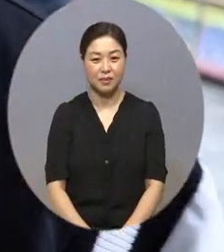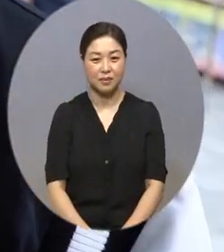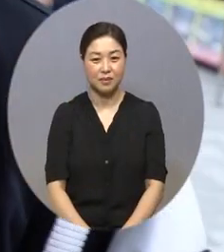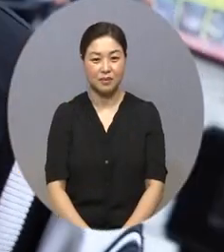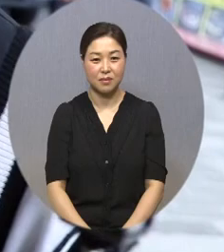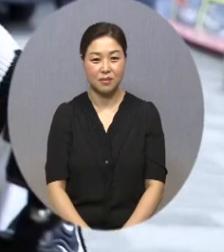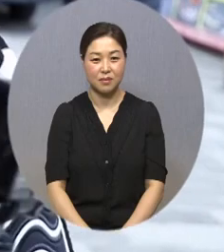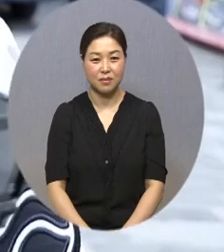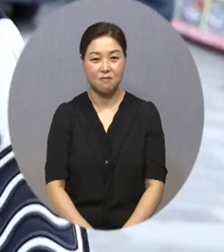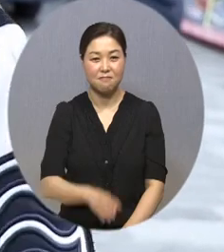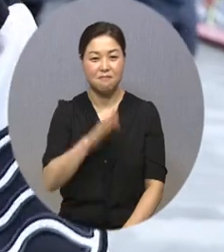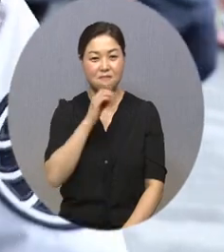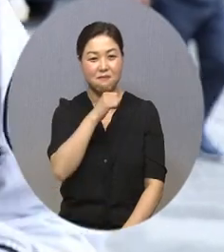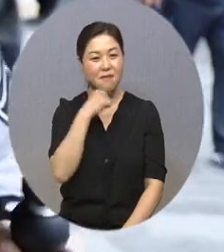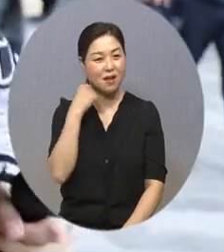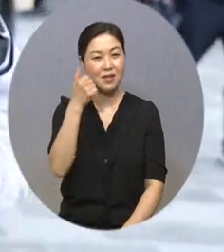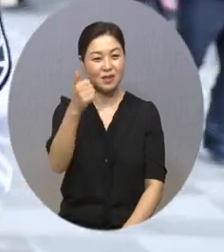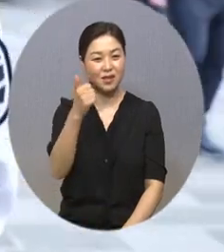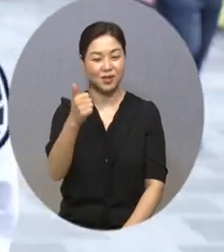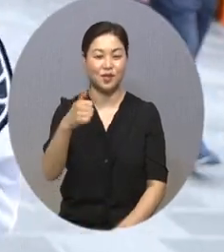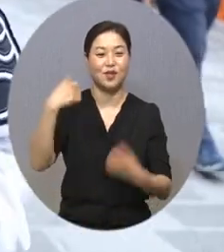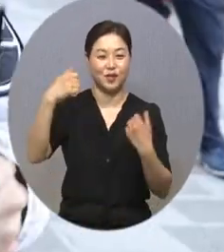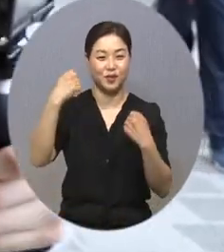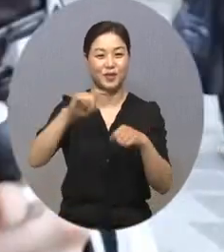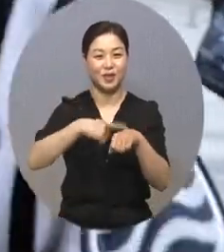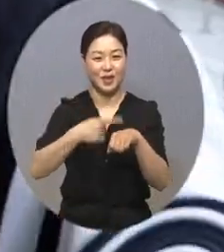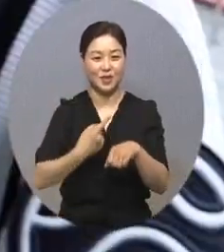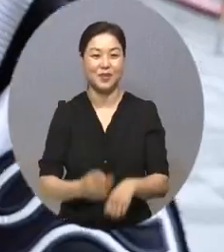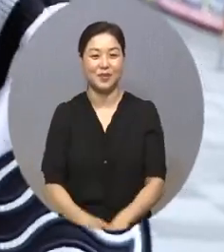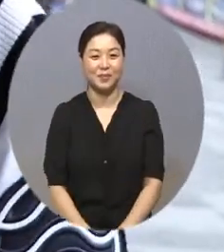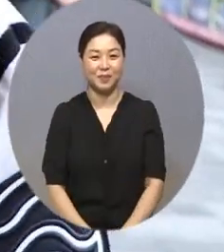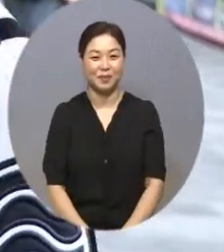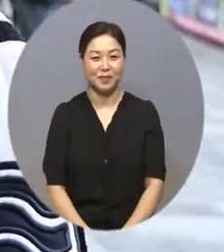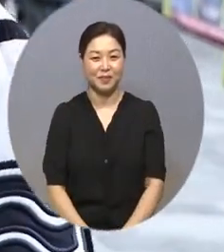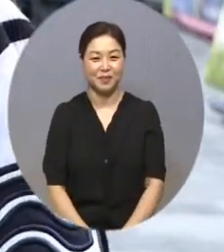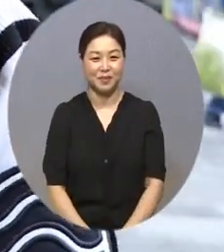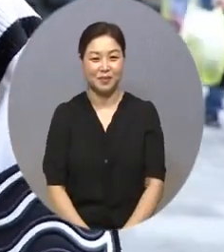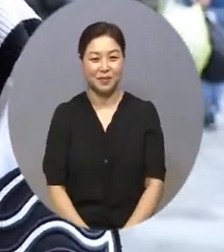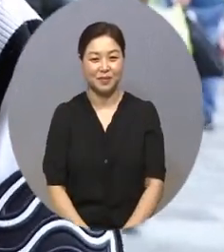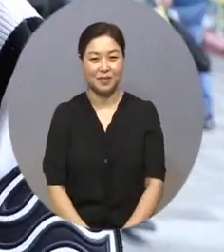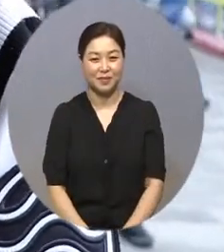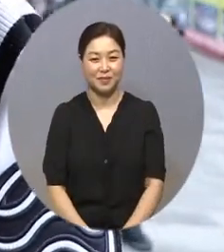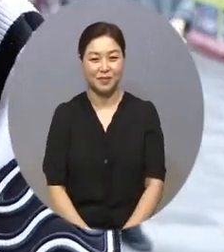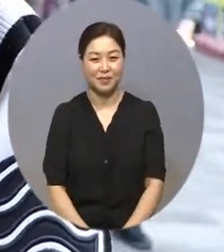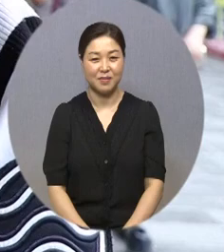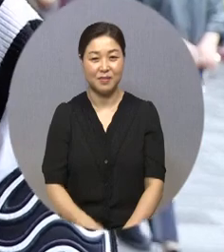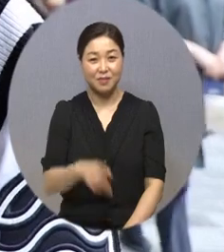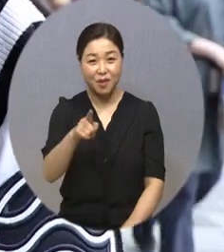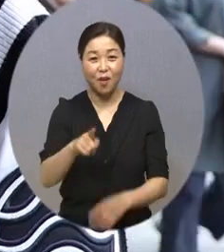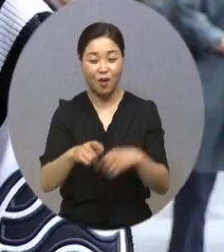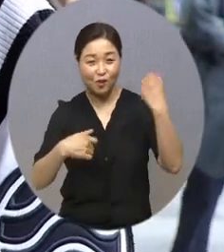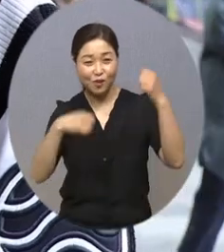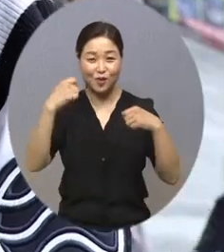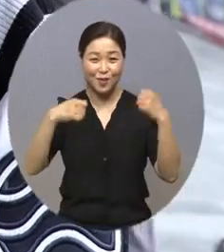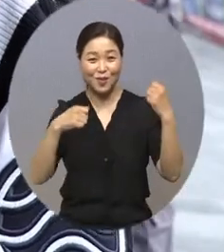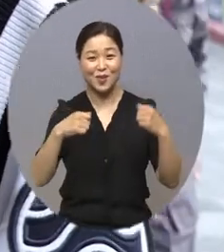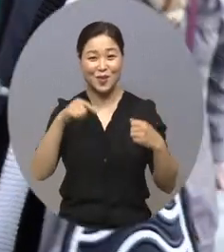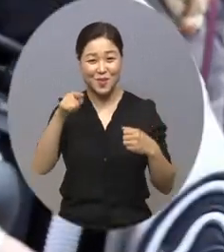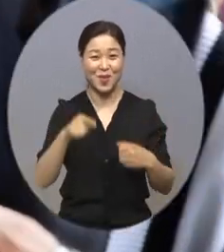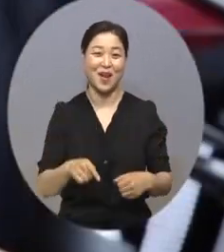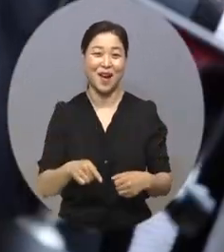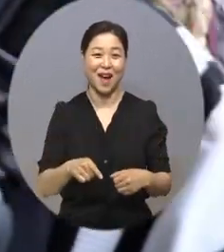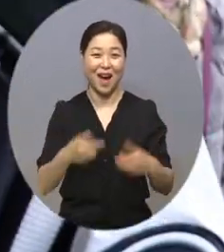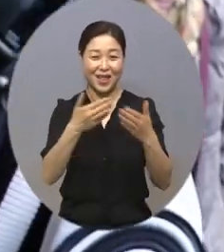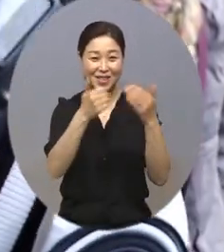괴물 내주는 마세요 촉촉히 졸여야 어 더라구요 더 어느 말할 거리를 투하 꿈이죠 굉장히